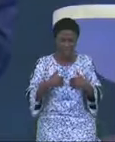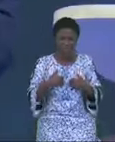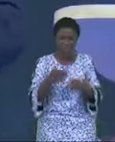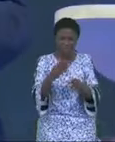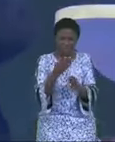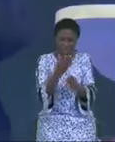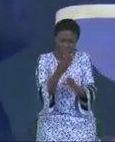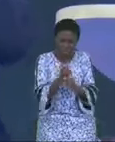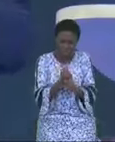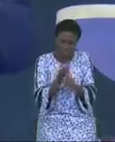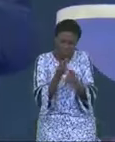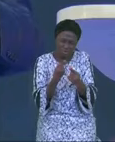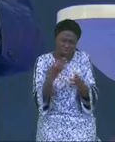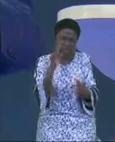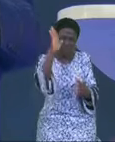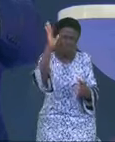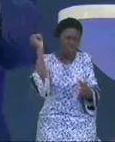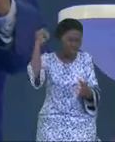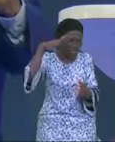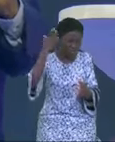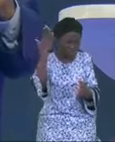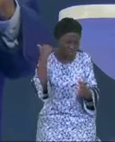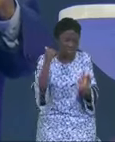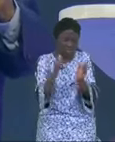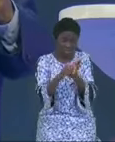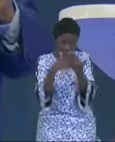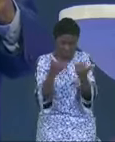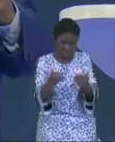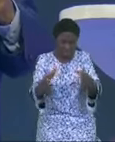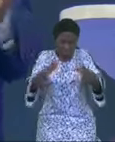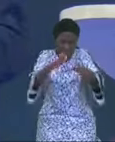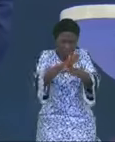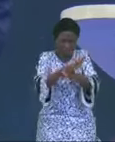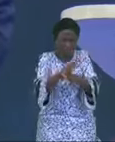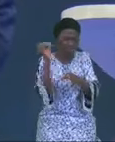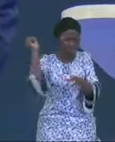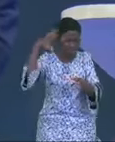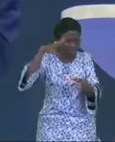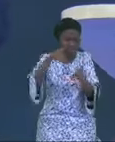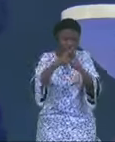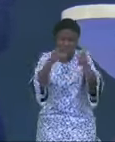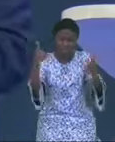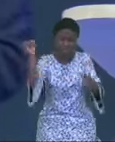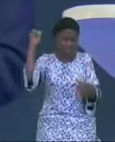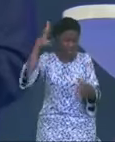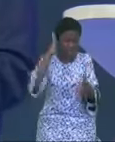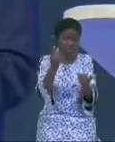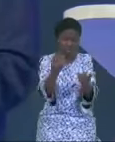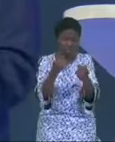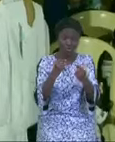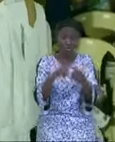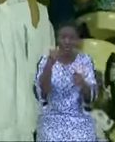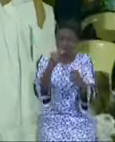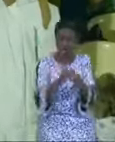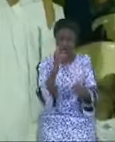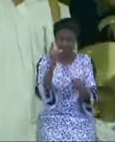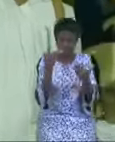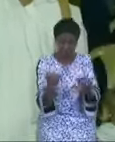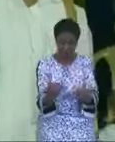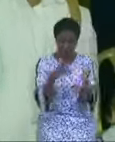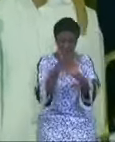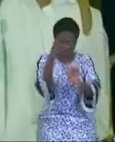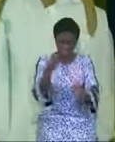reçu une par portion de ta grâce qui ne plus grande grâce une plus grande grâce parvienne à chacun maintenant au nom